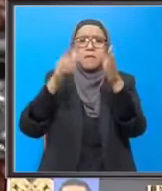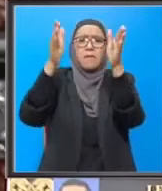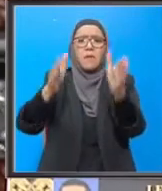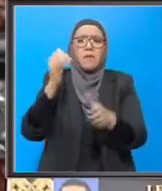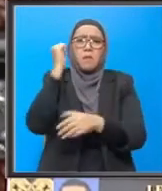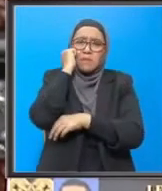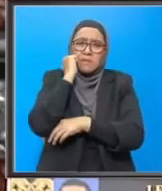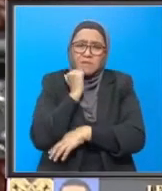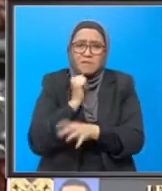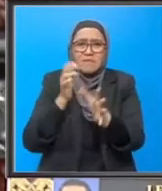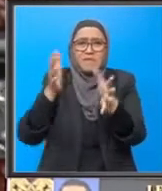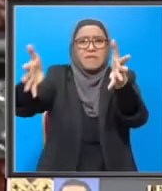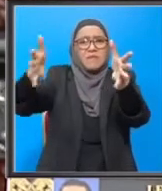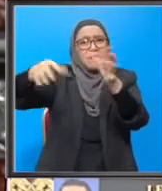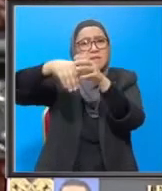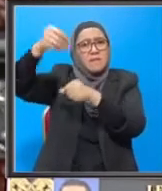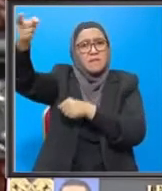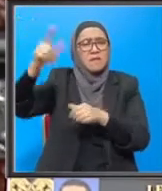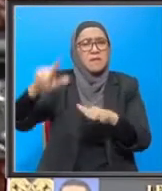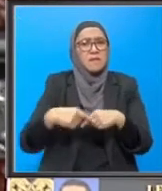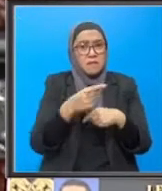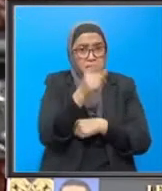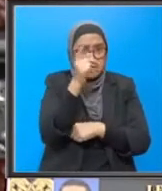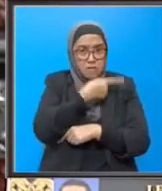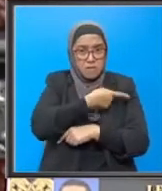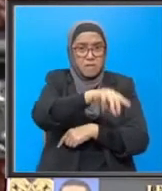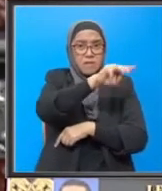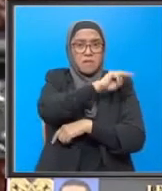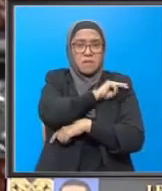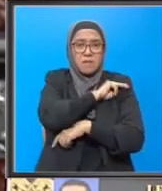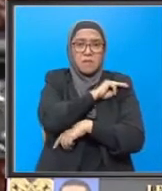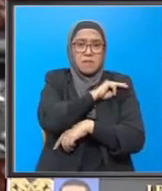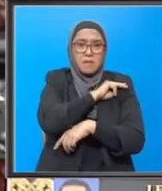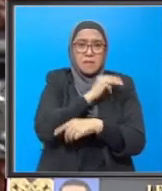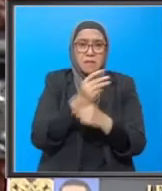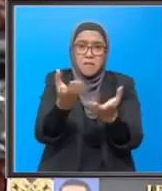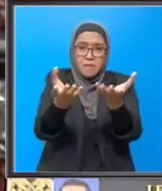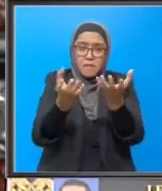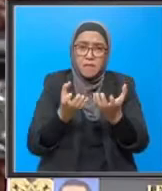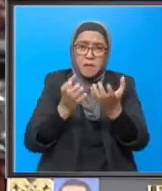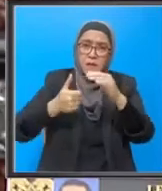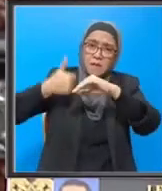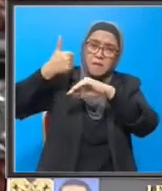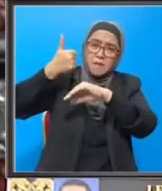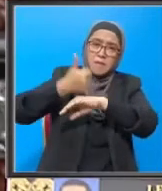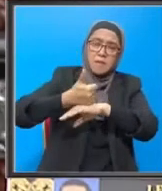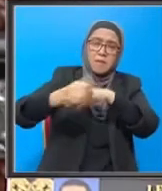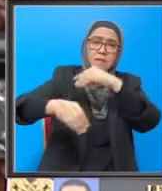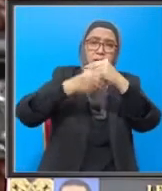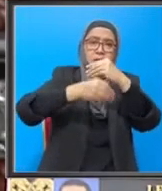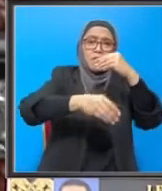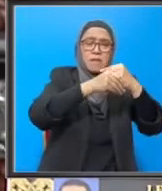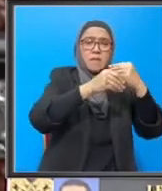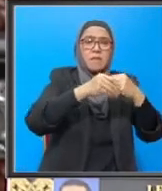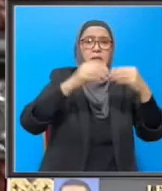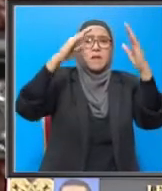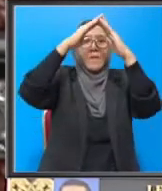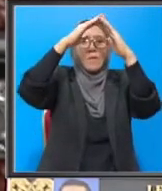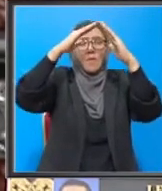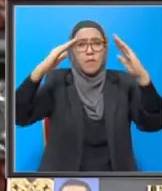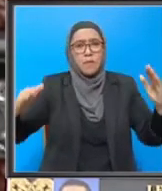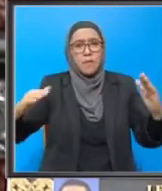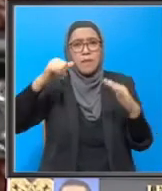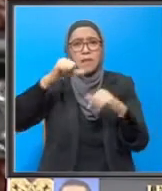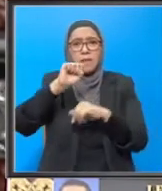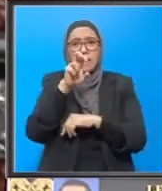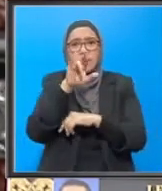Adakah Kementerian ini berhasrat untuk menambah institusi kebajikan warga emas seperti rumah Sri kenangan dan